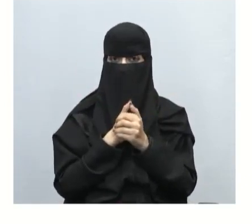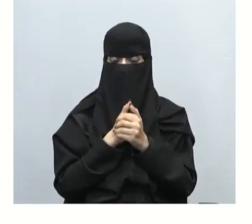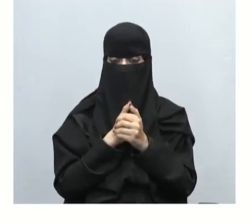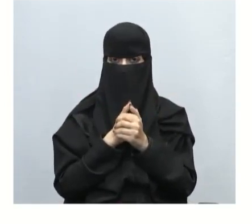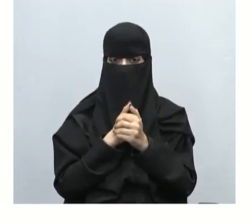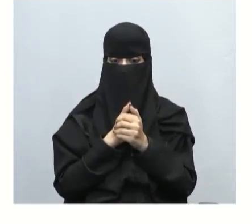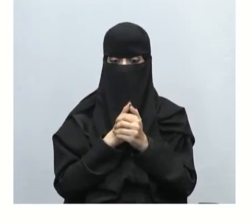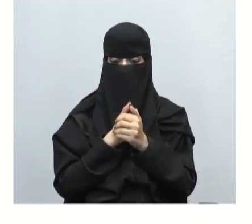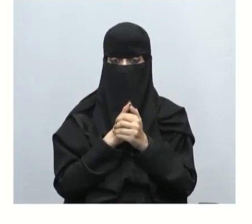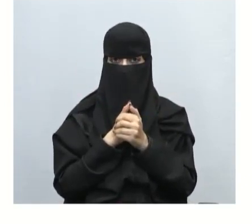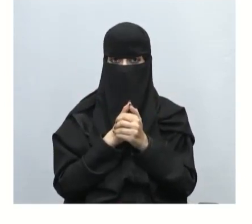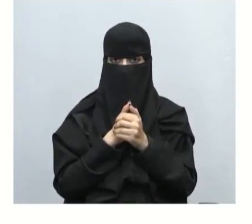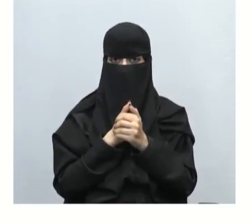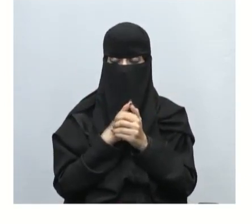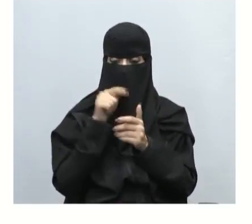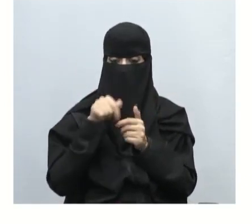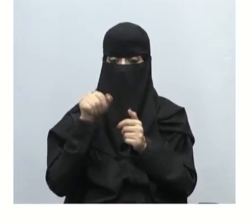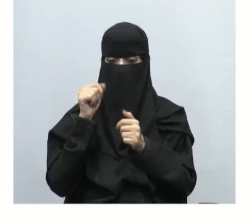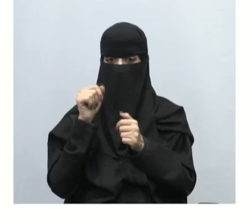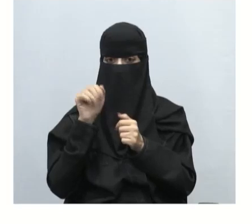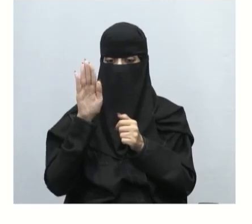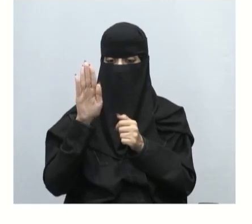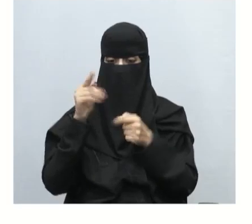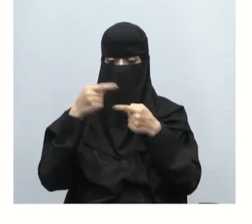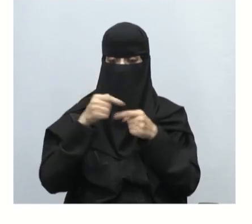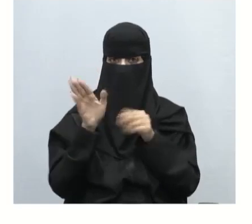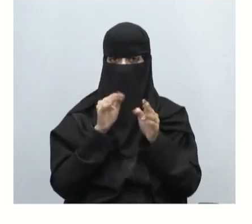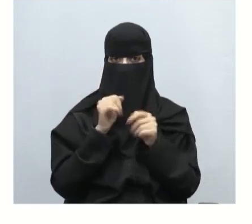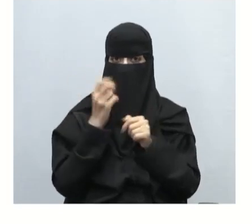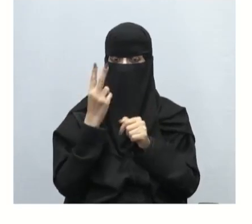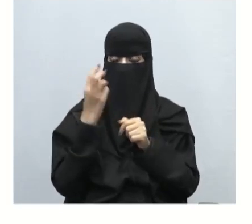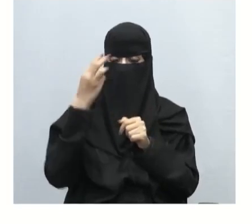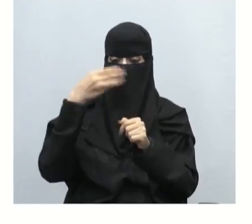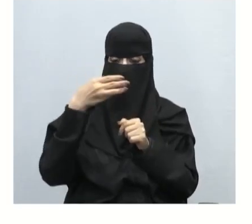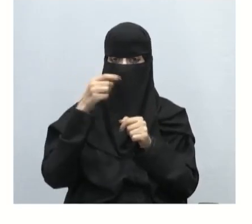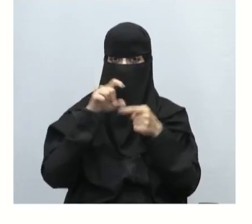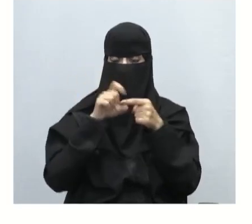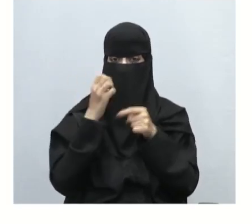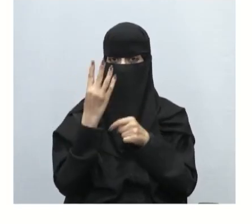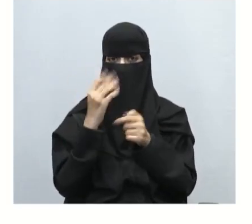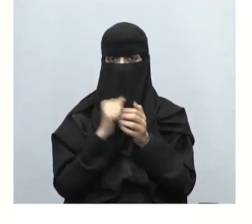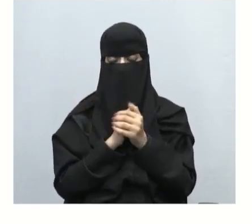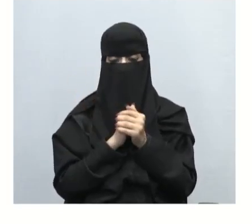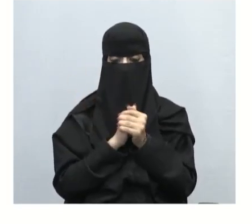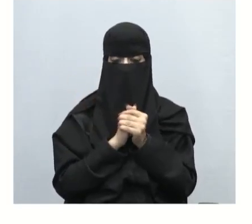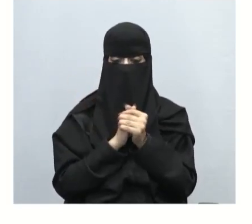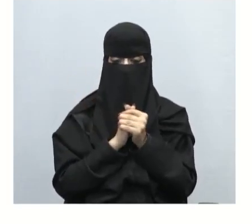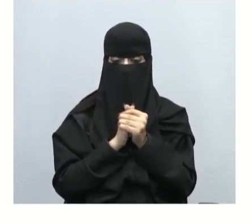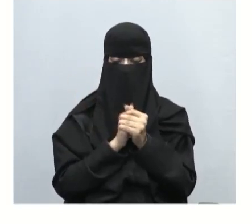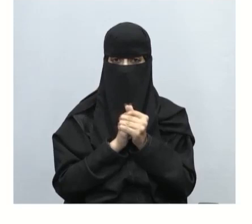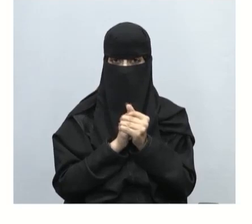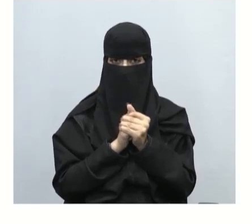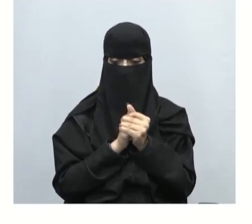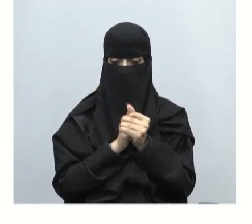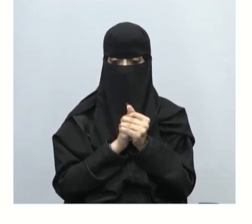ثمن الكيلوغرام الواحد وس هي تمثل ماذا تمثل عدد الكيلووات التي اشترتها نوال من السكر 32